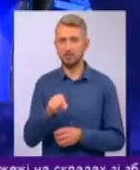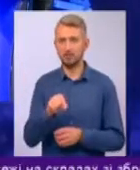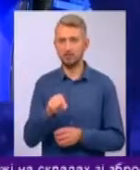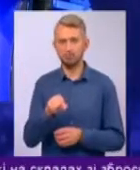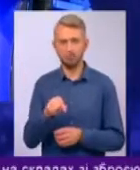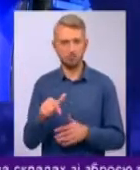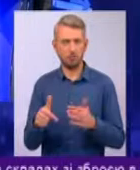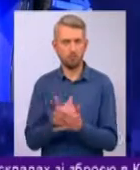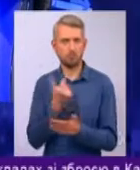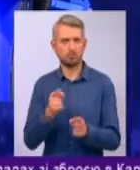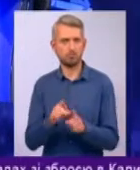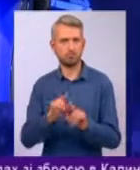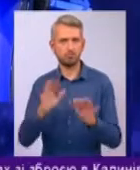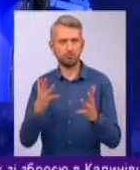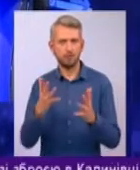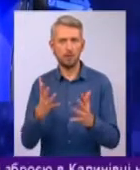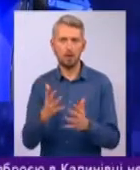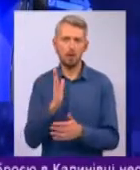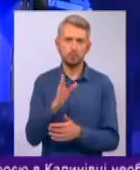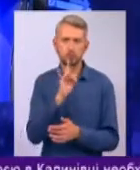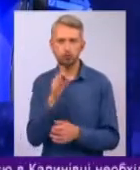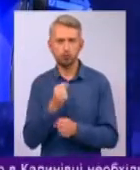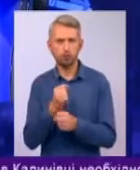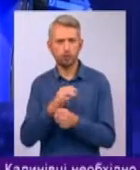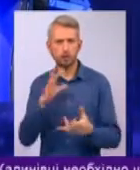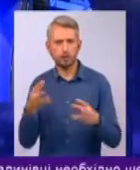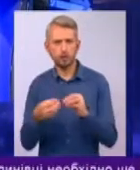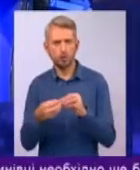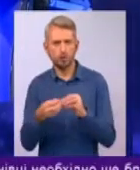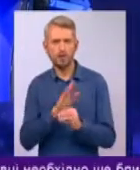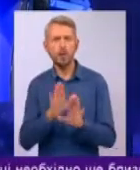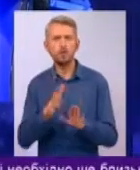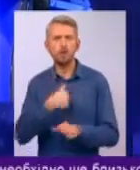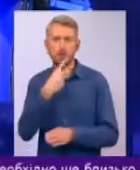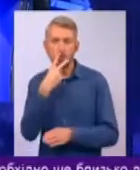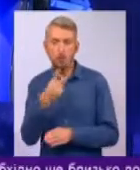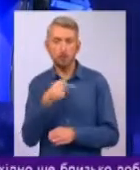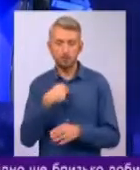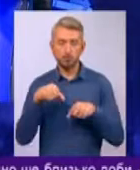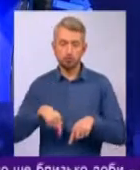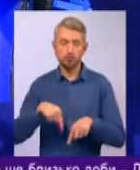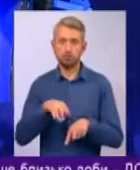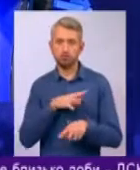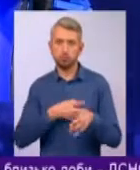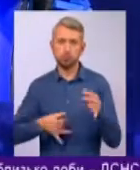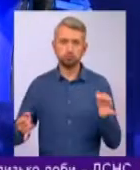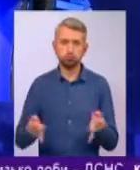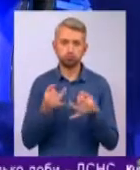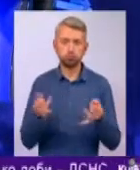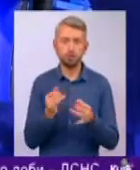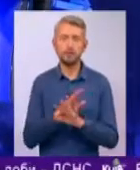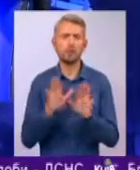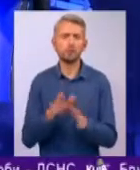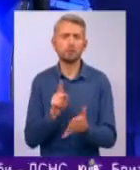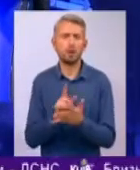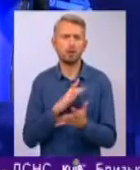у нас такий прецедент. Чи будуть дійсно зроблені висновки? Не лише ми побачимось, ми тут спілкувалися, це має бути не лише якась